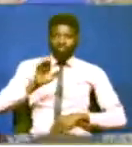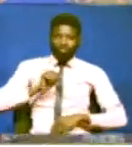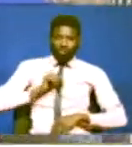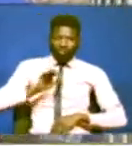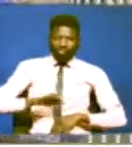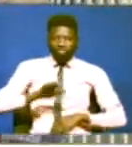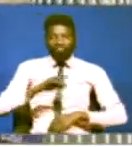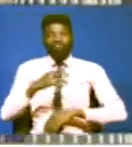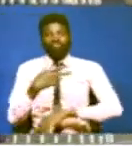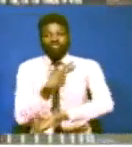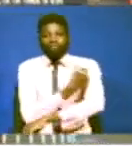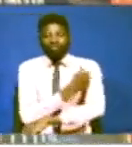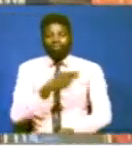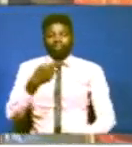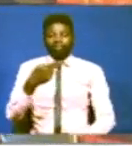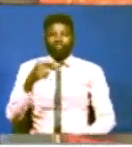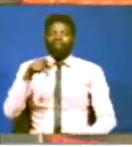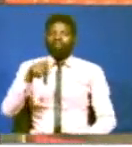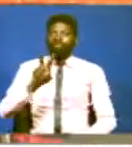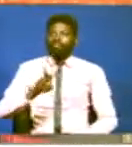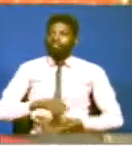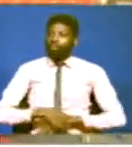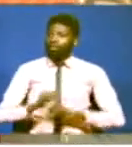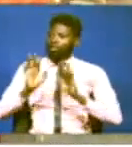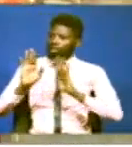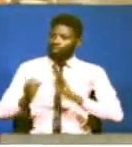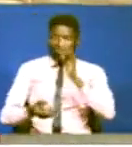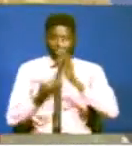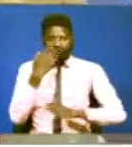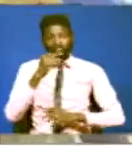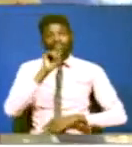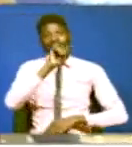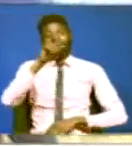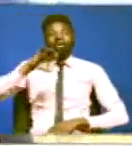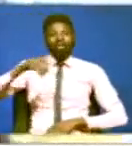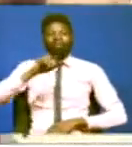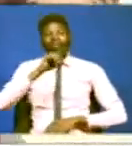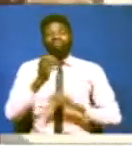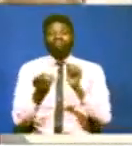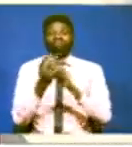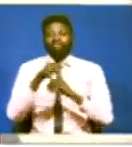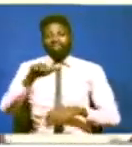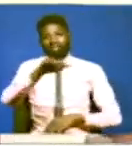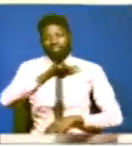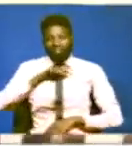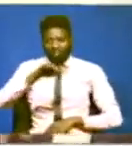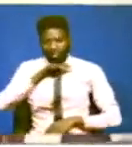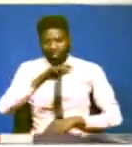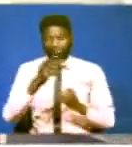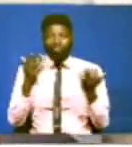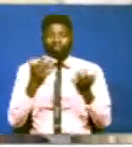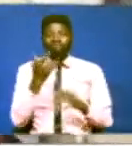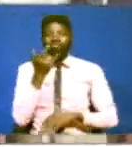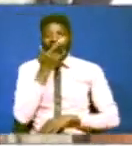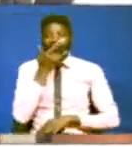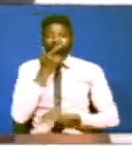vaccine. Kampeni hiyo itazinduliwa katika kaunti nyingine 14 zilizoko eneo la Ziwa Victoria kwa lengo la kuwahimiza